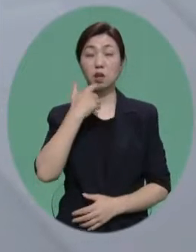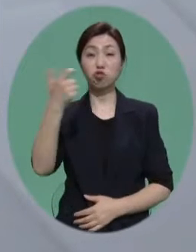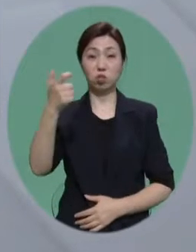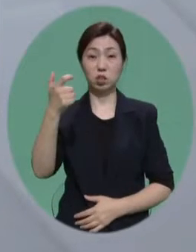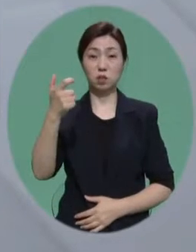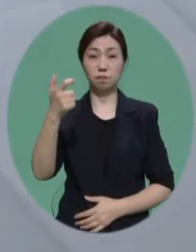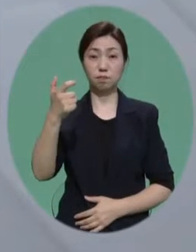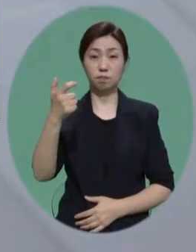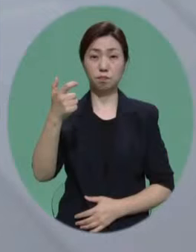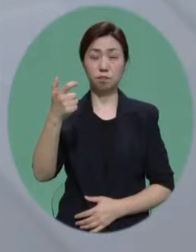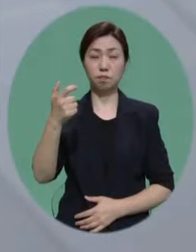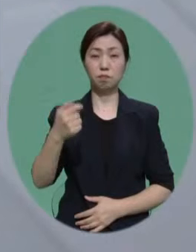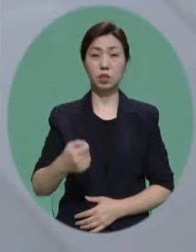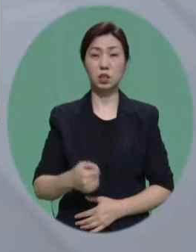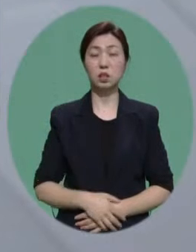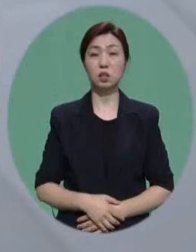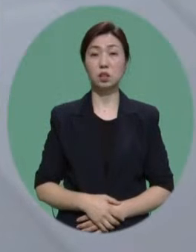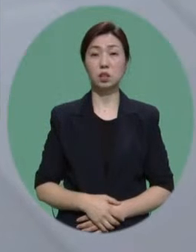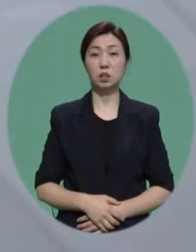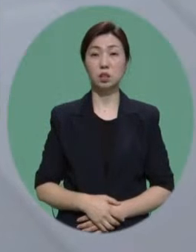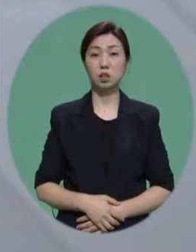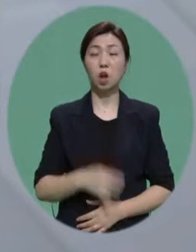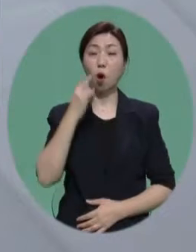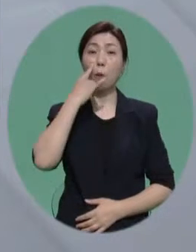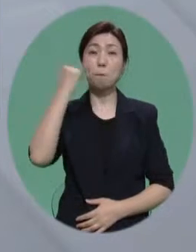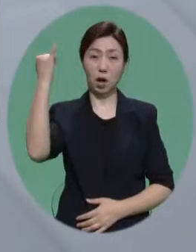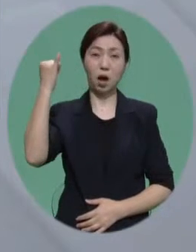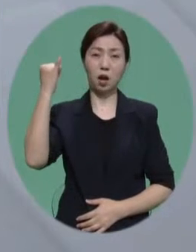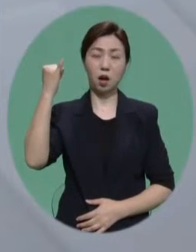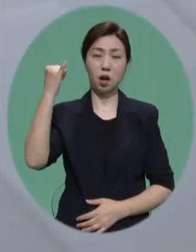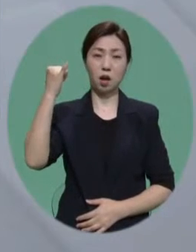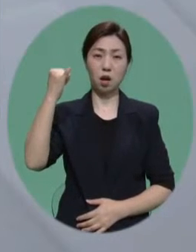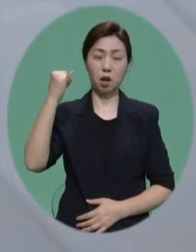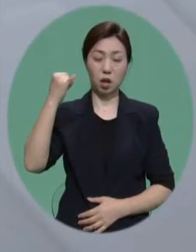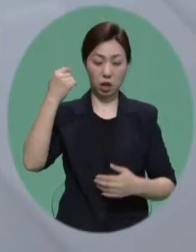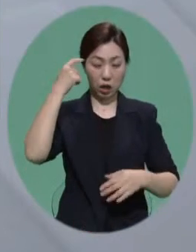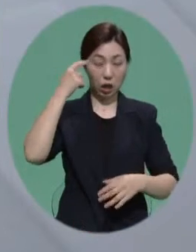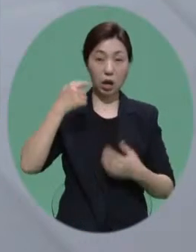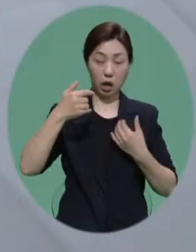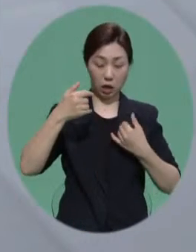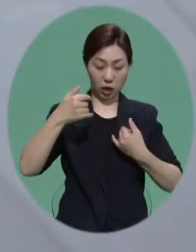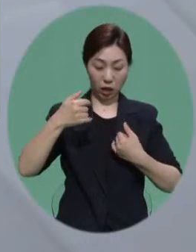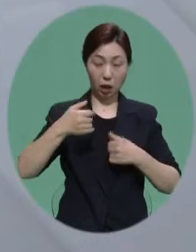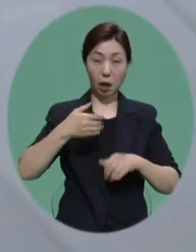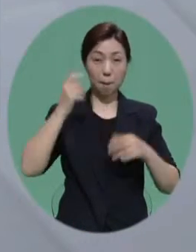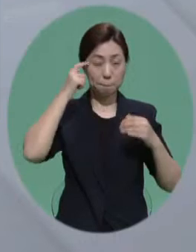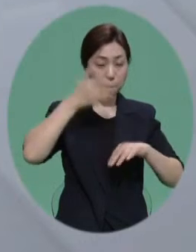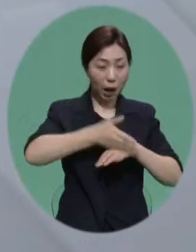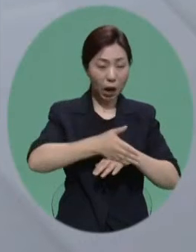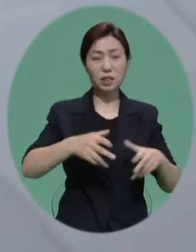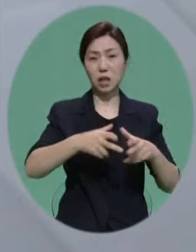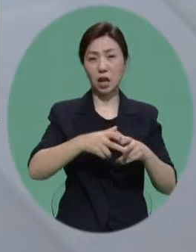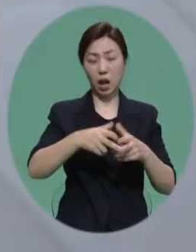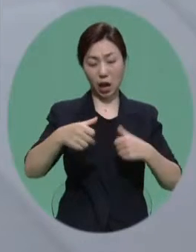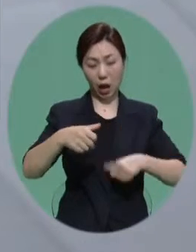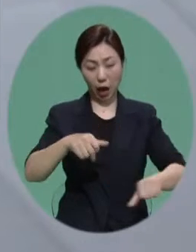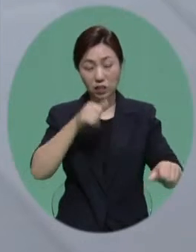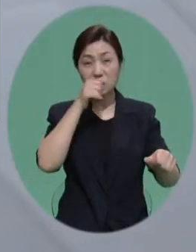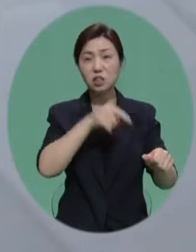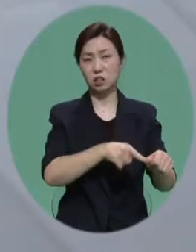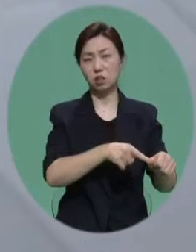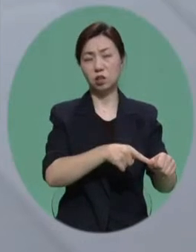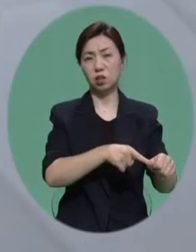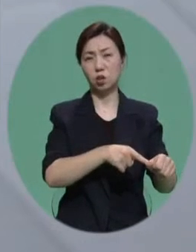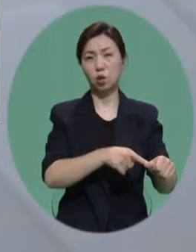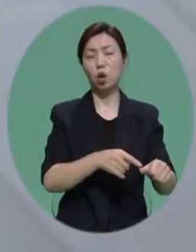지금 어 장 발달장애 이나 들고 살고 있지만 이온 안전 남편이 있고 그 다음에 또 부양